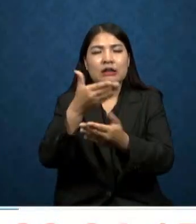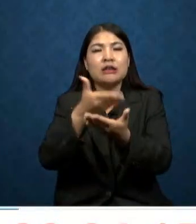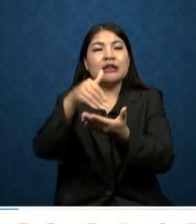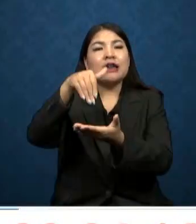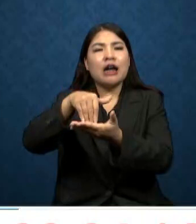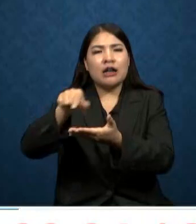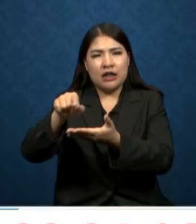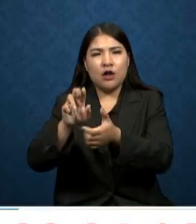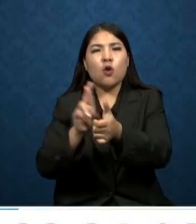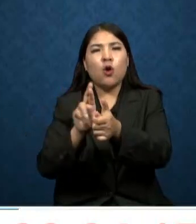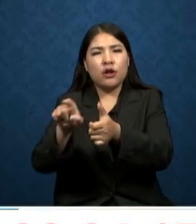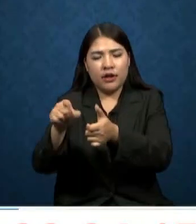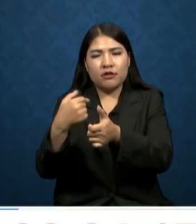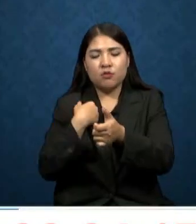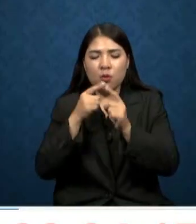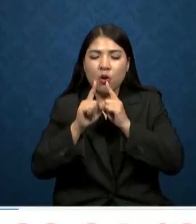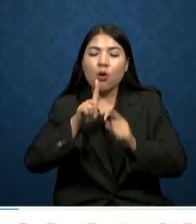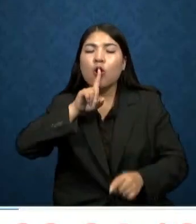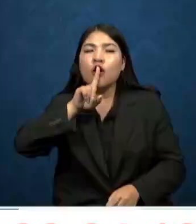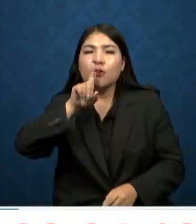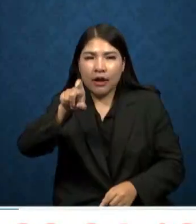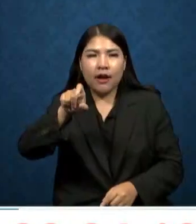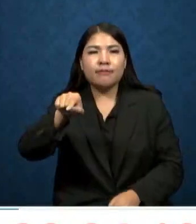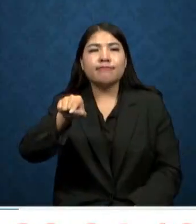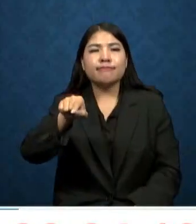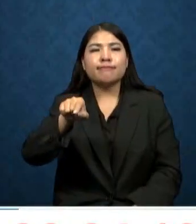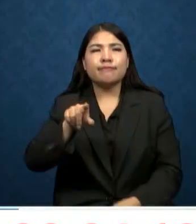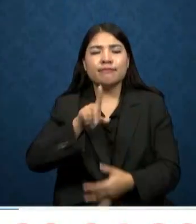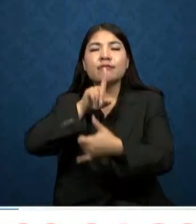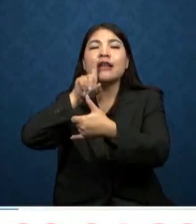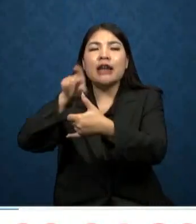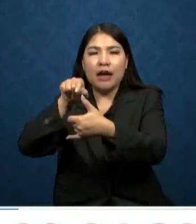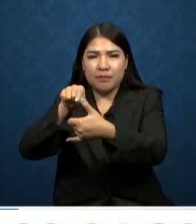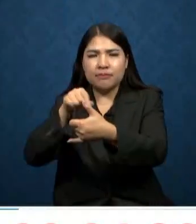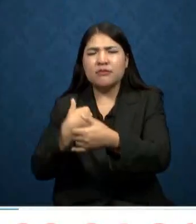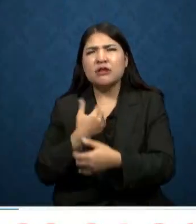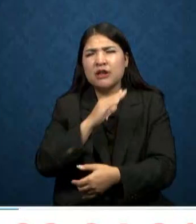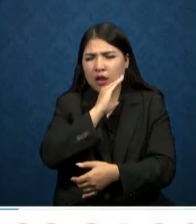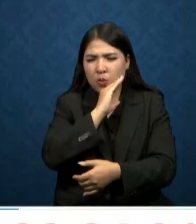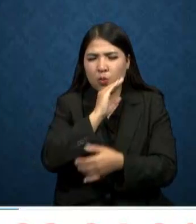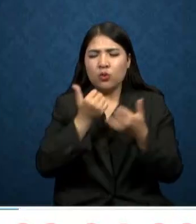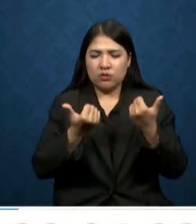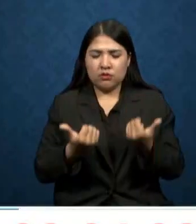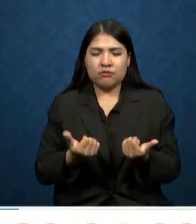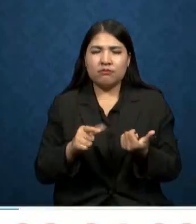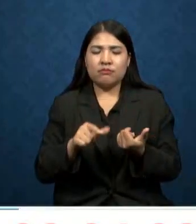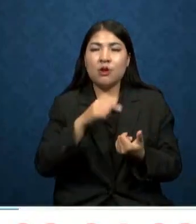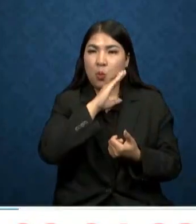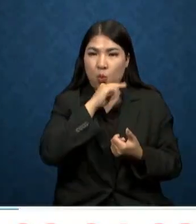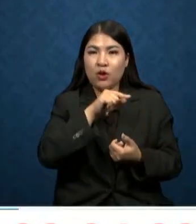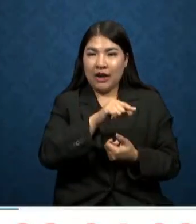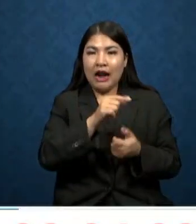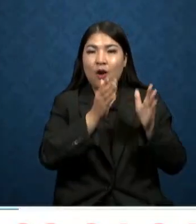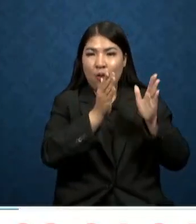ให้ข้อมูลผมก็บอกว่าท่านครับถ้าหากว่าเราให้ผู้ที่เขประมูล